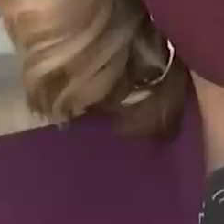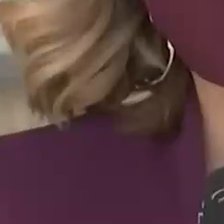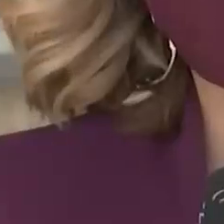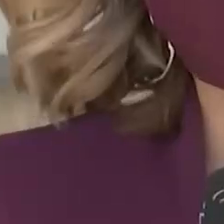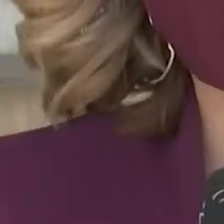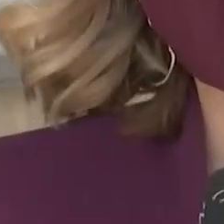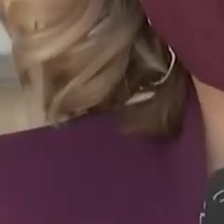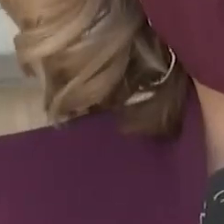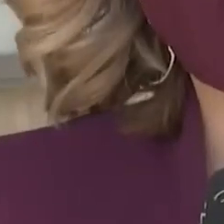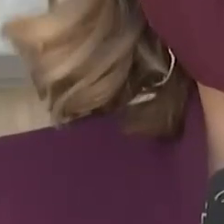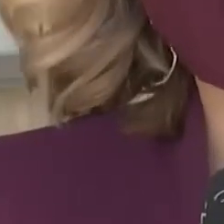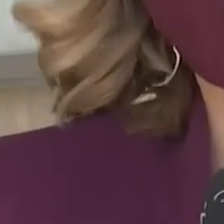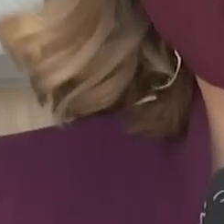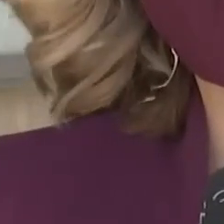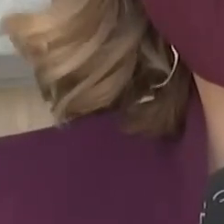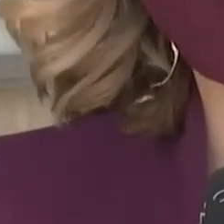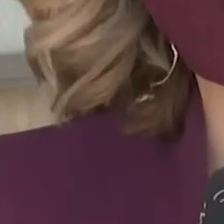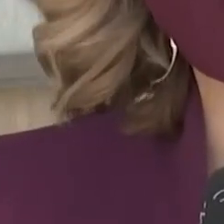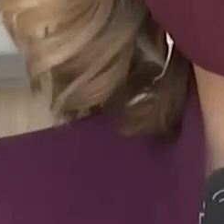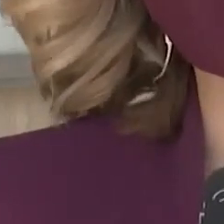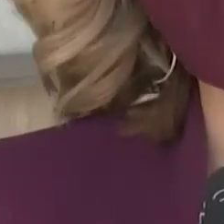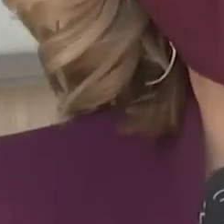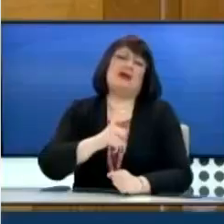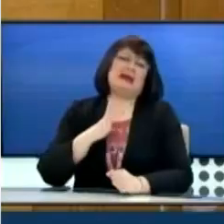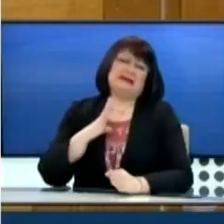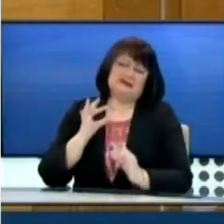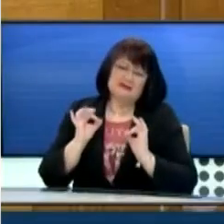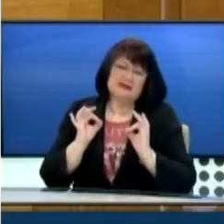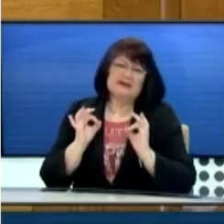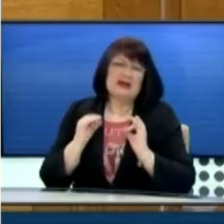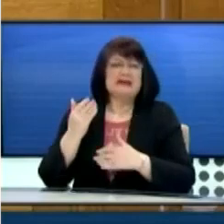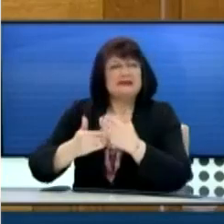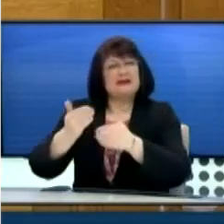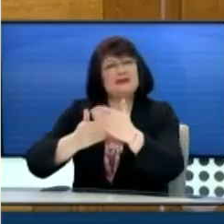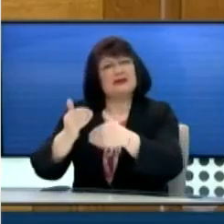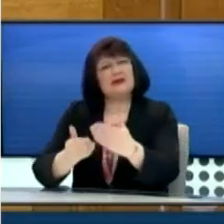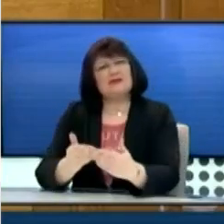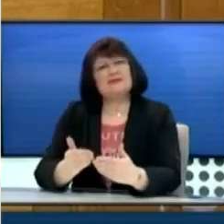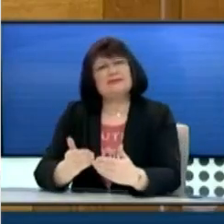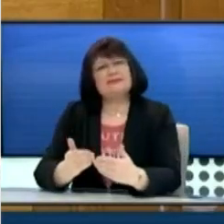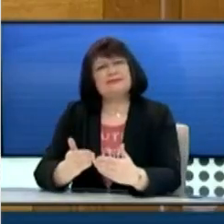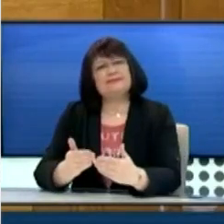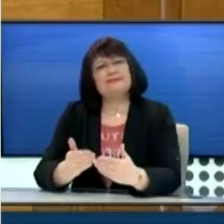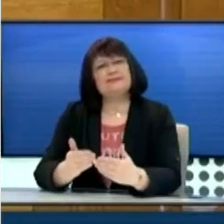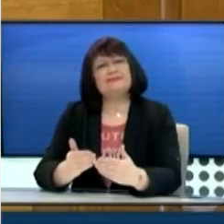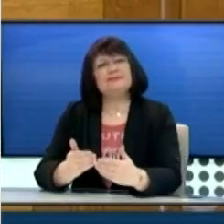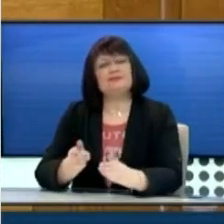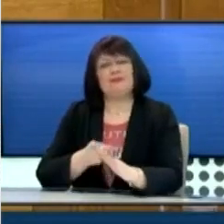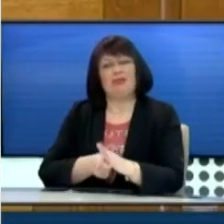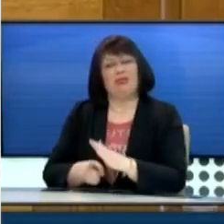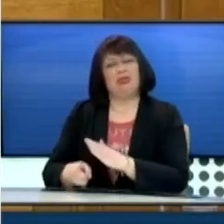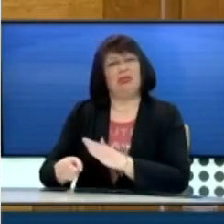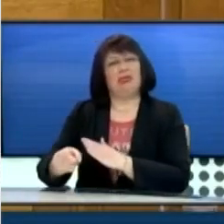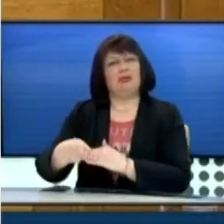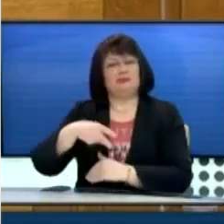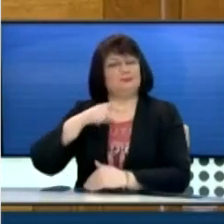Καταρχάς, Λίνα, καλό μεσημέρι. Ο Πρωθυπουργός διευκρίνησε ότι σε αυτή τη νέα φάση αντιμετώπισης της πανδημίας που μπαίνουμε δεν μιλάμε για άνοιγμα της οικονομίας